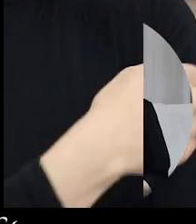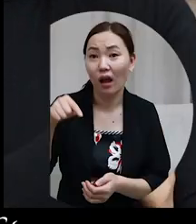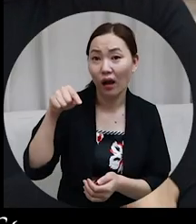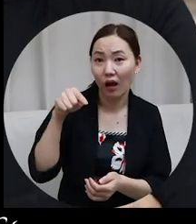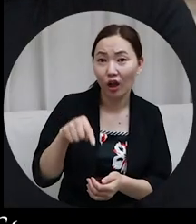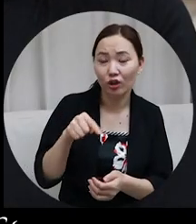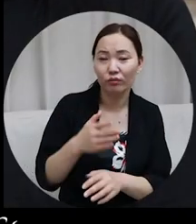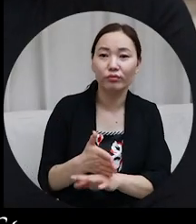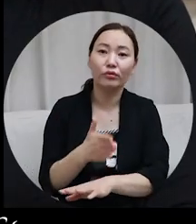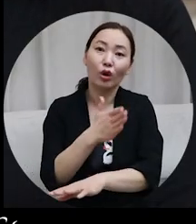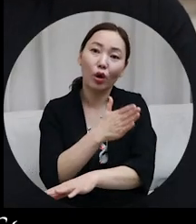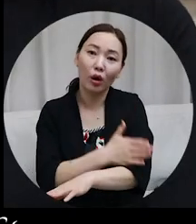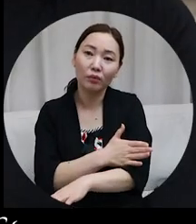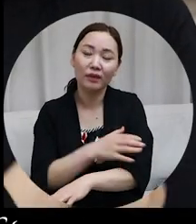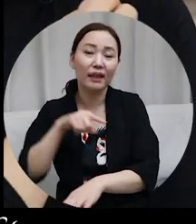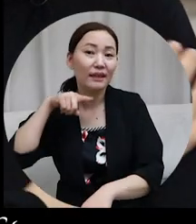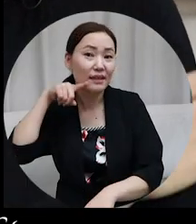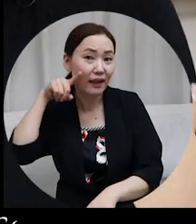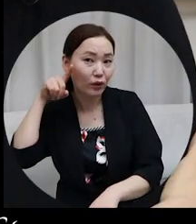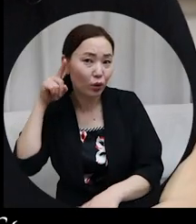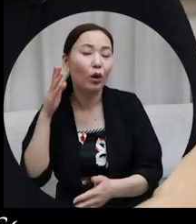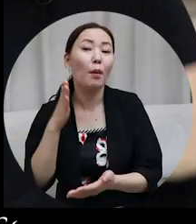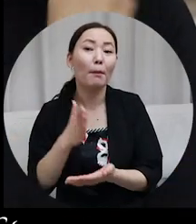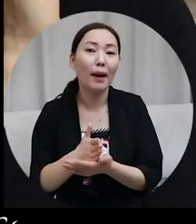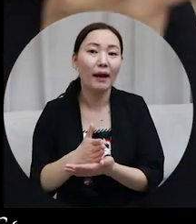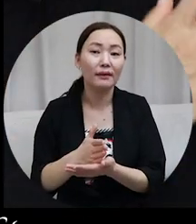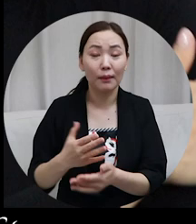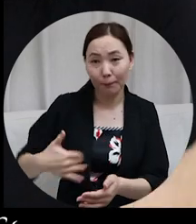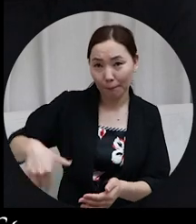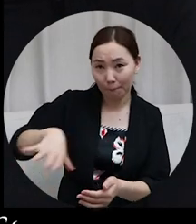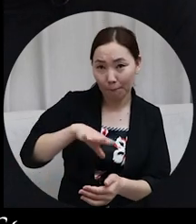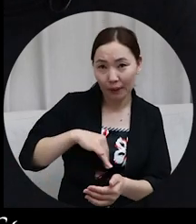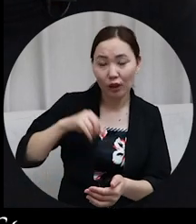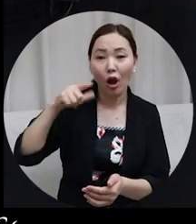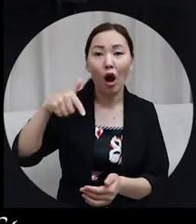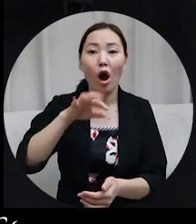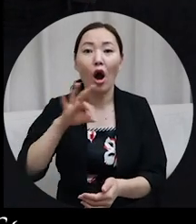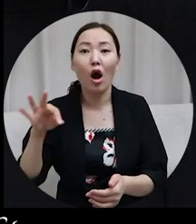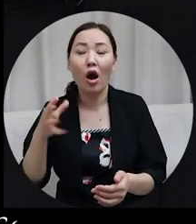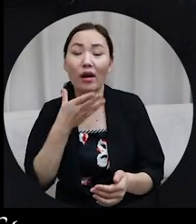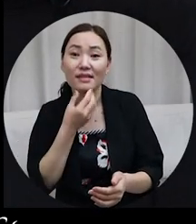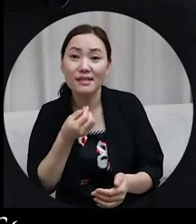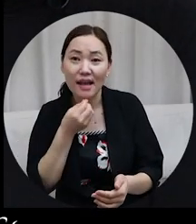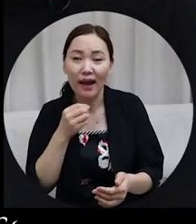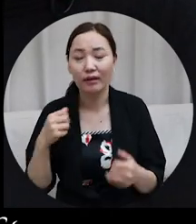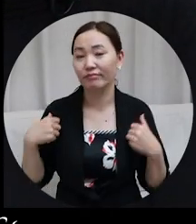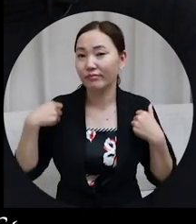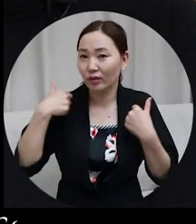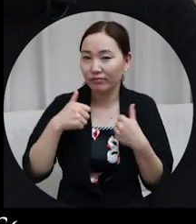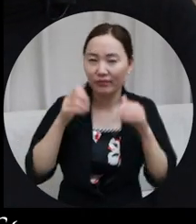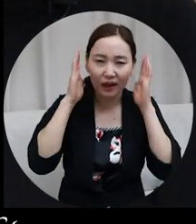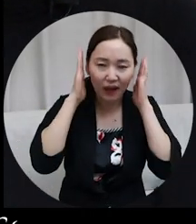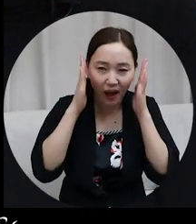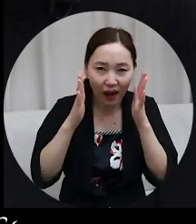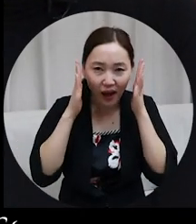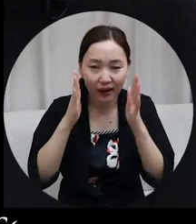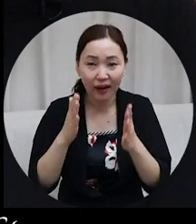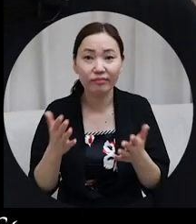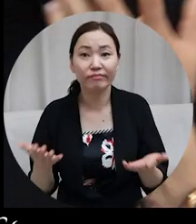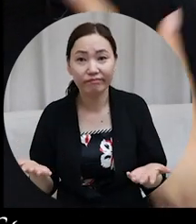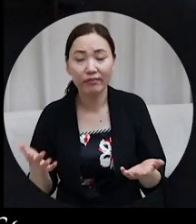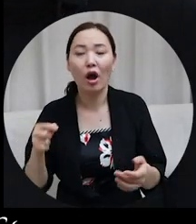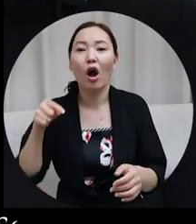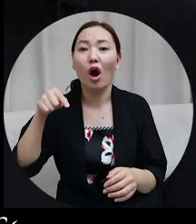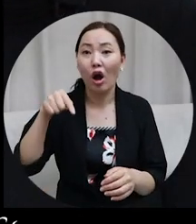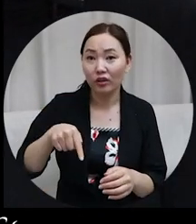Одоо ерөнхийдөө өмнө нь бол ингээл залуу байхдаа бид нар чинь ингээл гоо сайхан байхын говт сундар мөн гэхдээ тэгвэл одоо магадгүй нөгөө